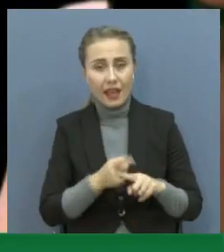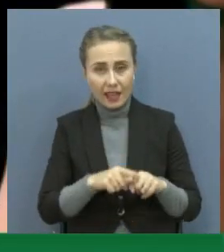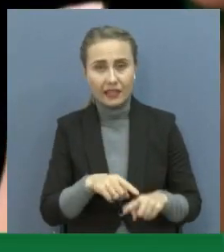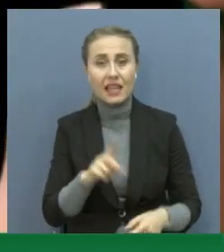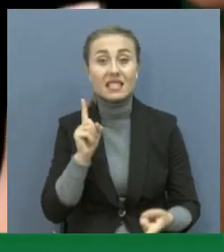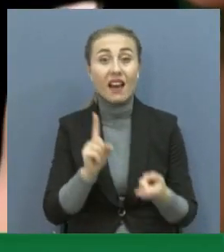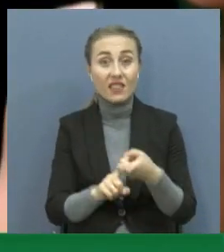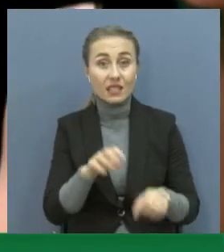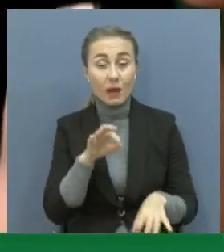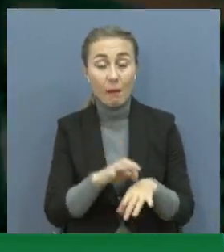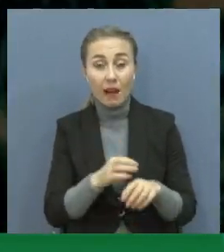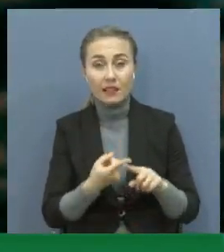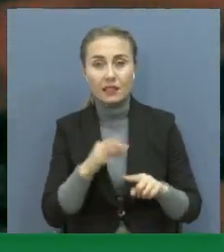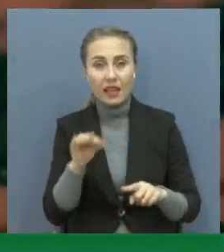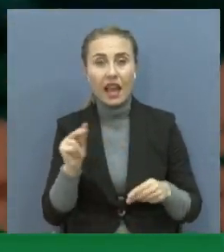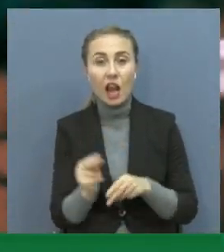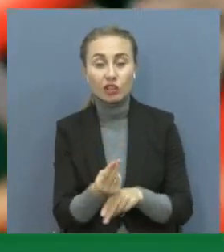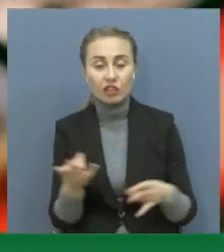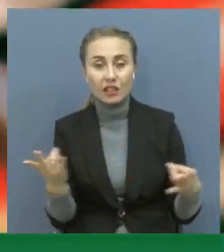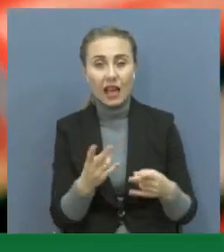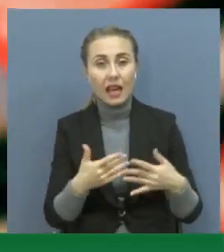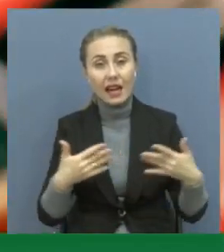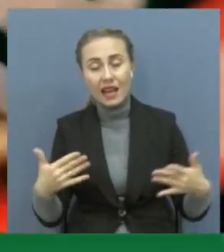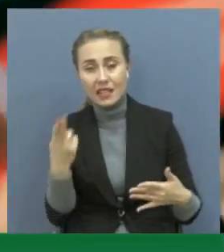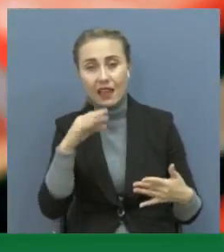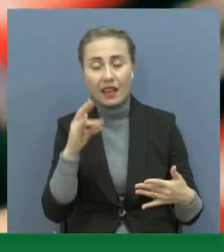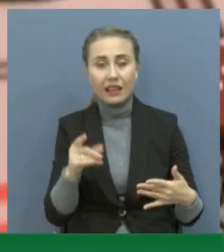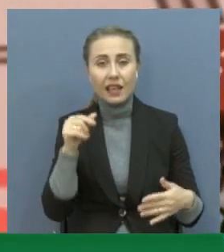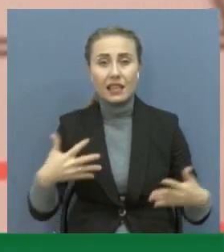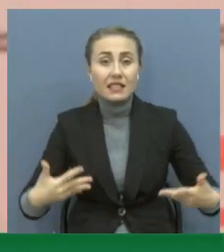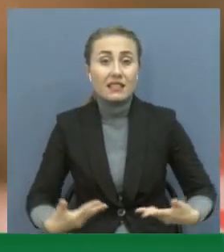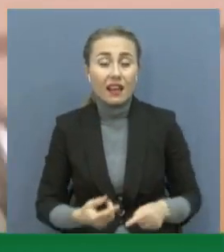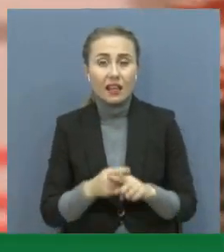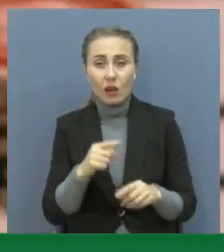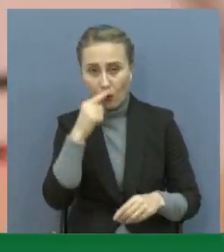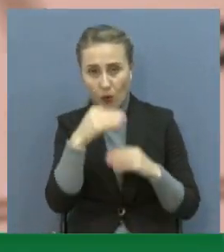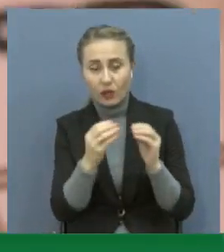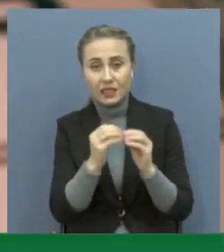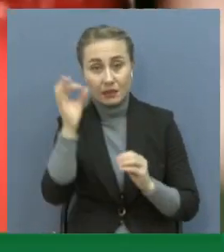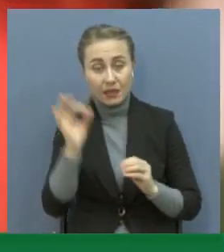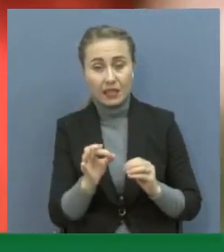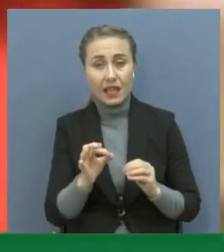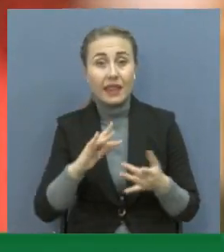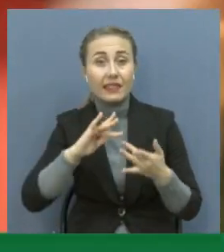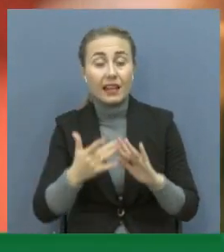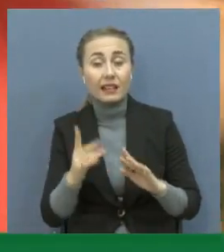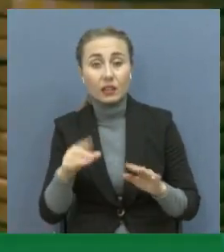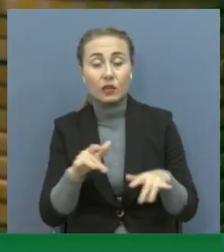как зависимость. Ее нужно лечить. По разным данным, ею страдают около 10% пользователей интернета.